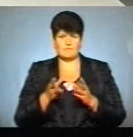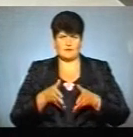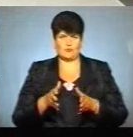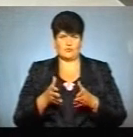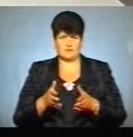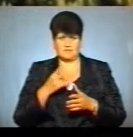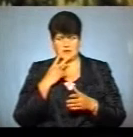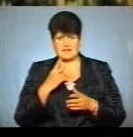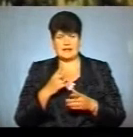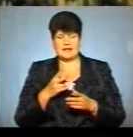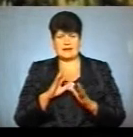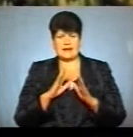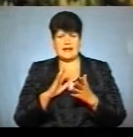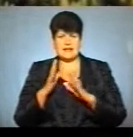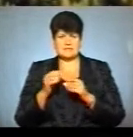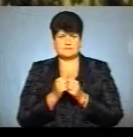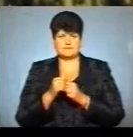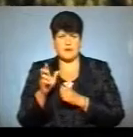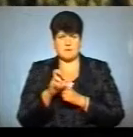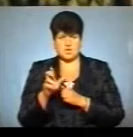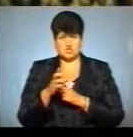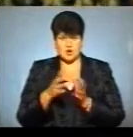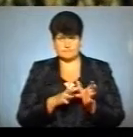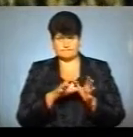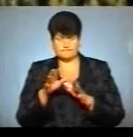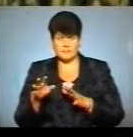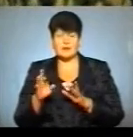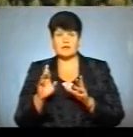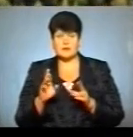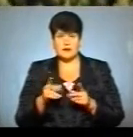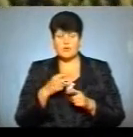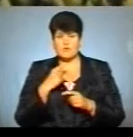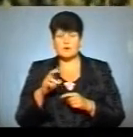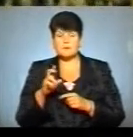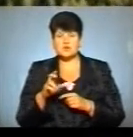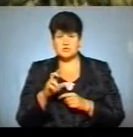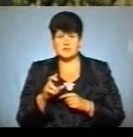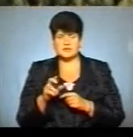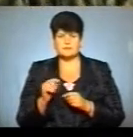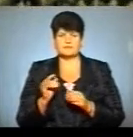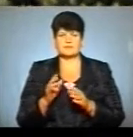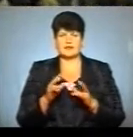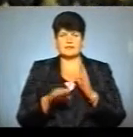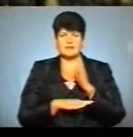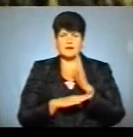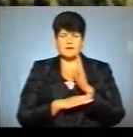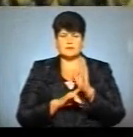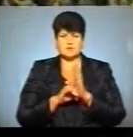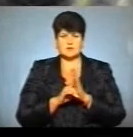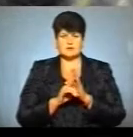нас є відеоінформація, попрошу нам зараз показати. Як передає Береж.Інфо, стихія охопила дерева в лісі на